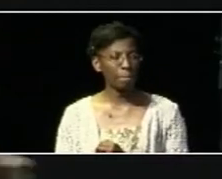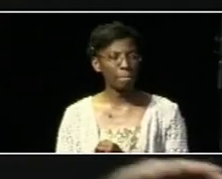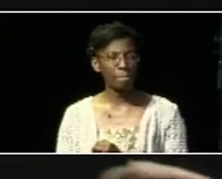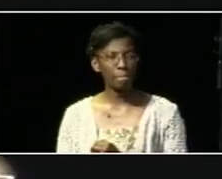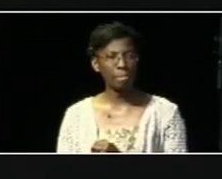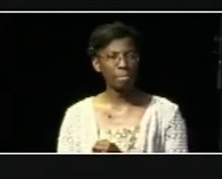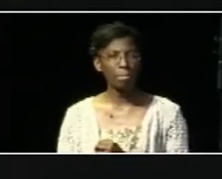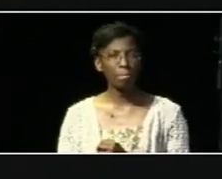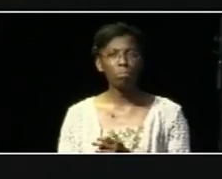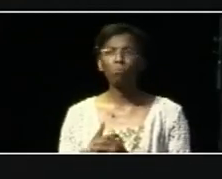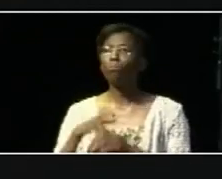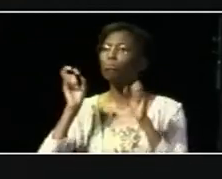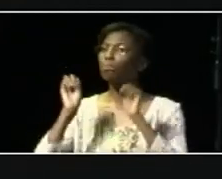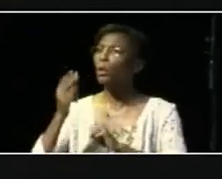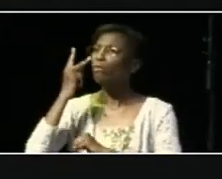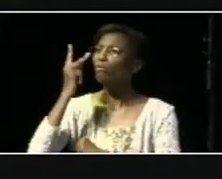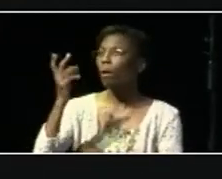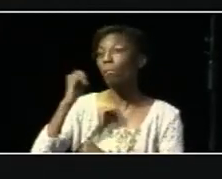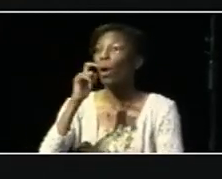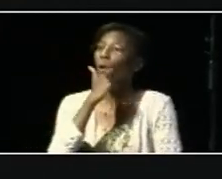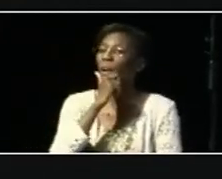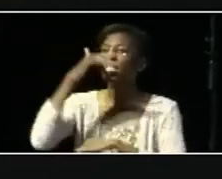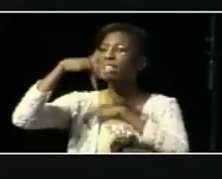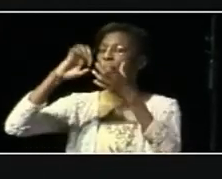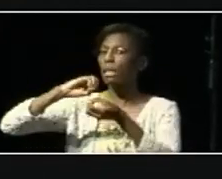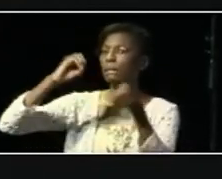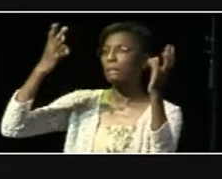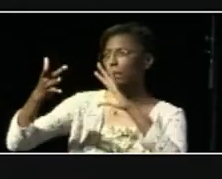revivalandreformation.org. Vous pouvez voir cela en anglais, bien sûr, sur le site